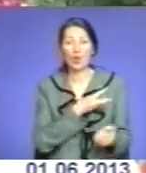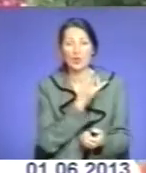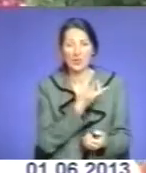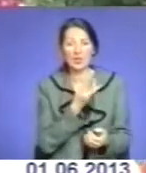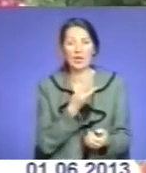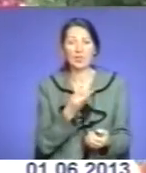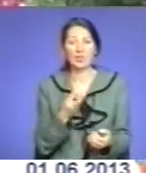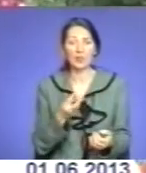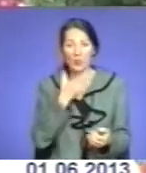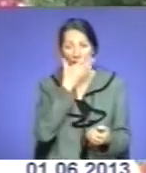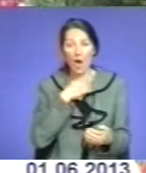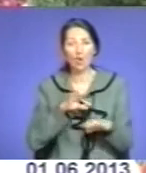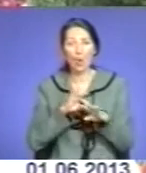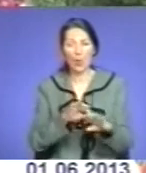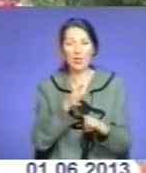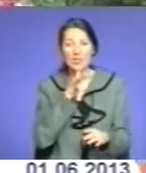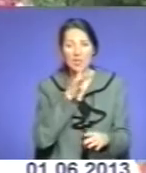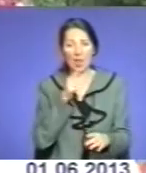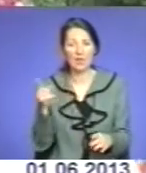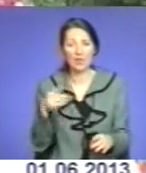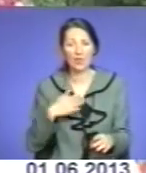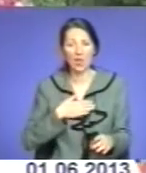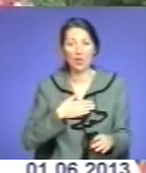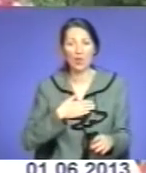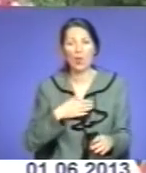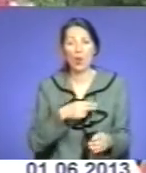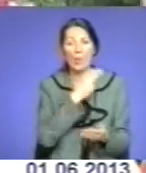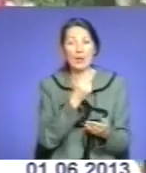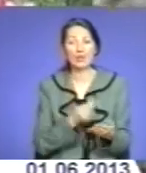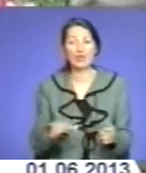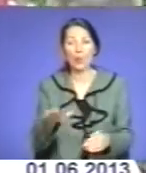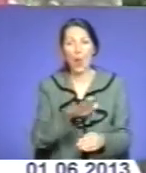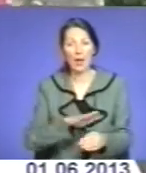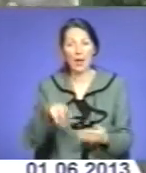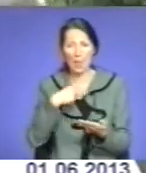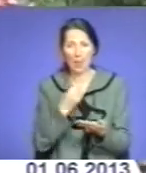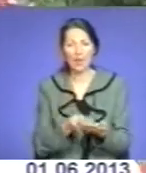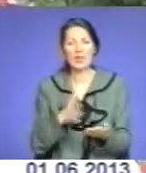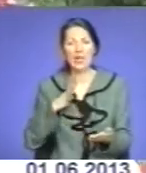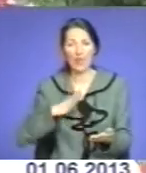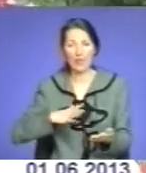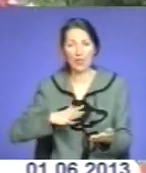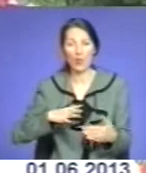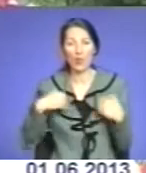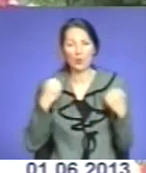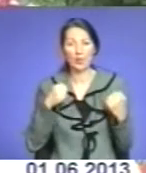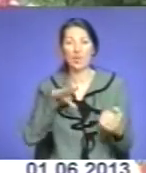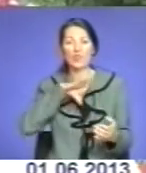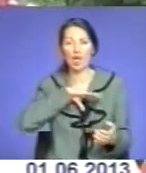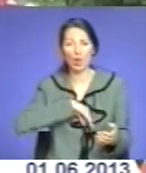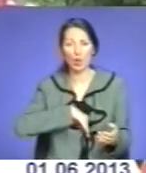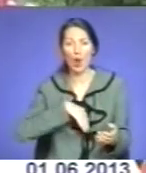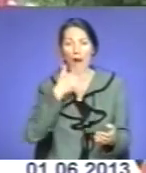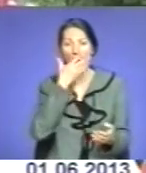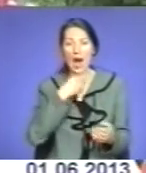звитяги, гарно провести час в нашому мальовничому краї, проявити витримку, спортивний дух і